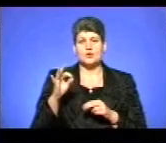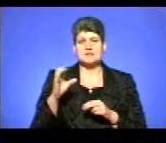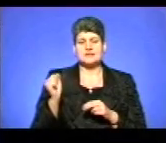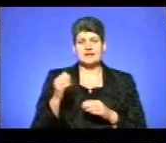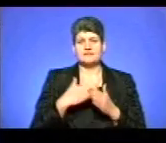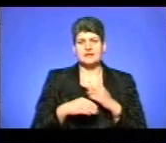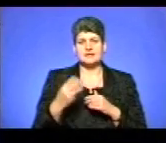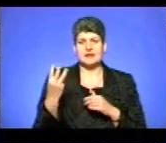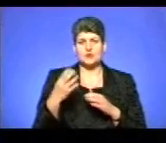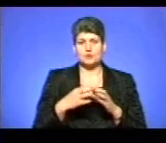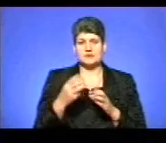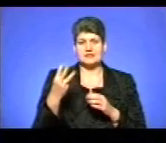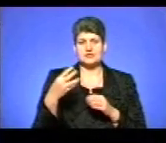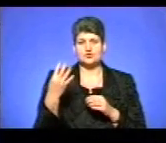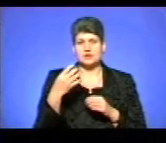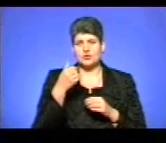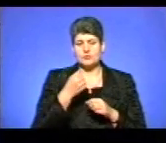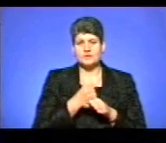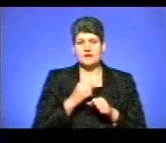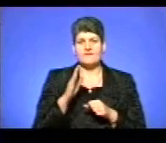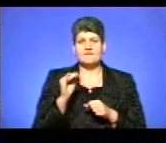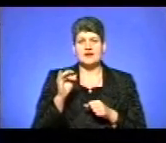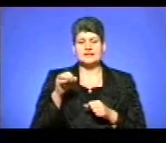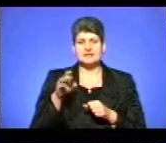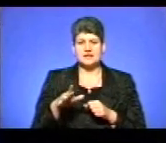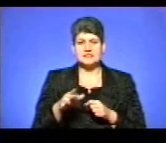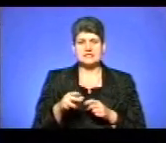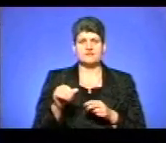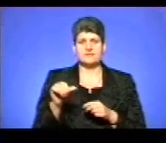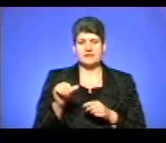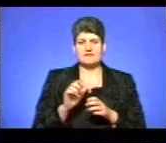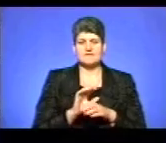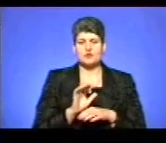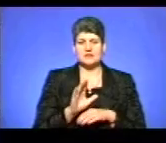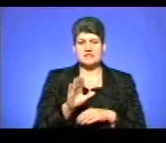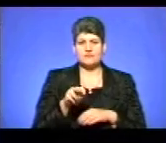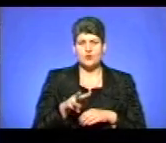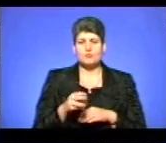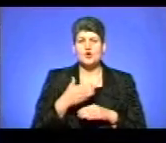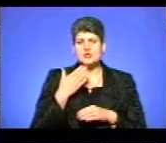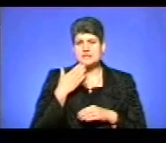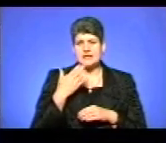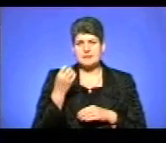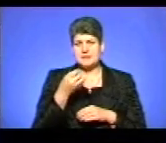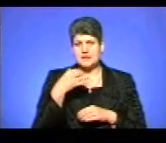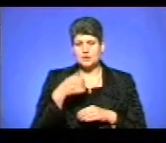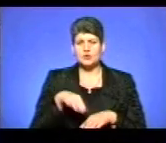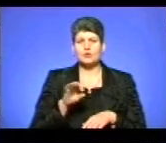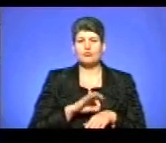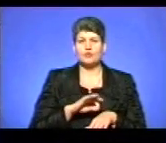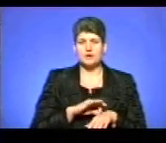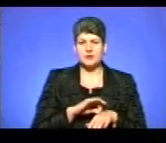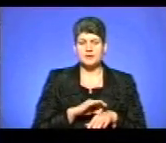34 роки жінка пропрацювала на ватрі у цеху зі шкідливим виробництвом. Останні 15 років хворіє, каже,